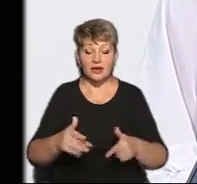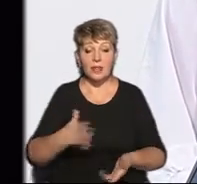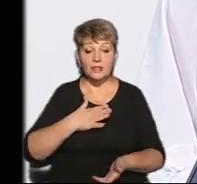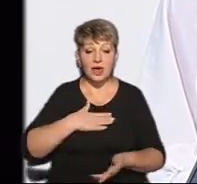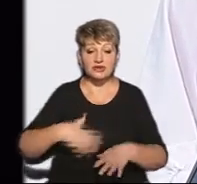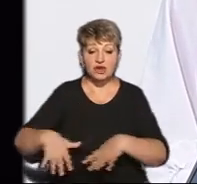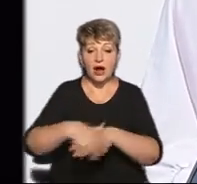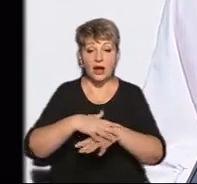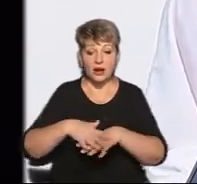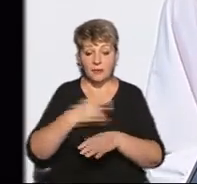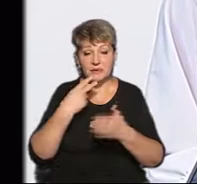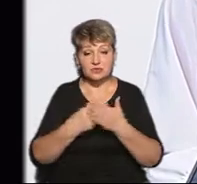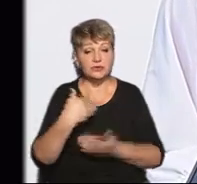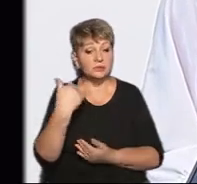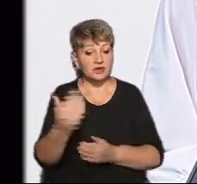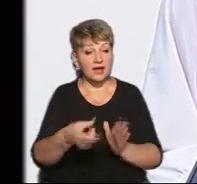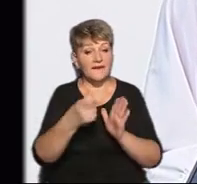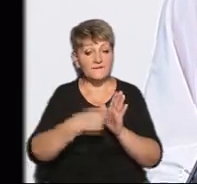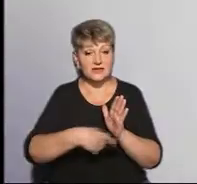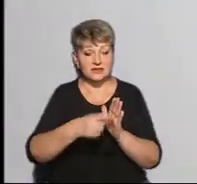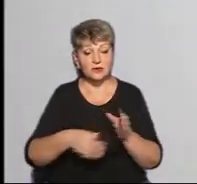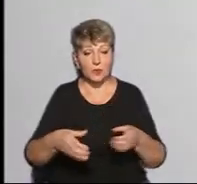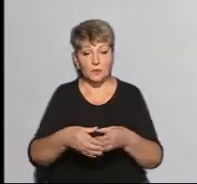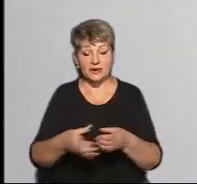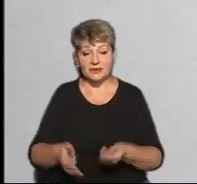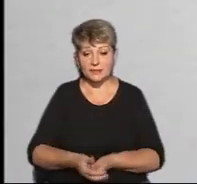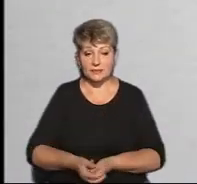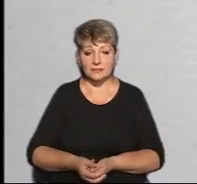«Наш край». Переглянемо візитку партії.